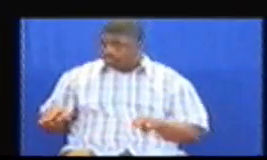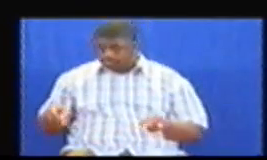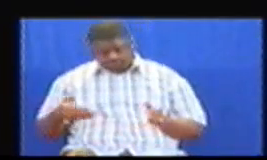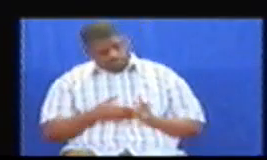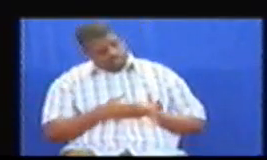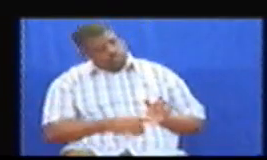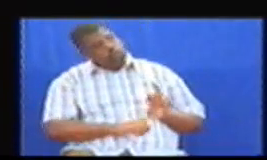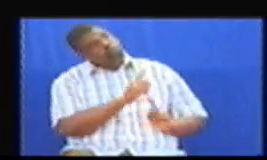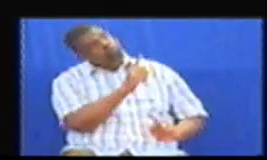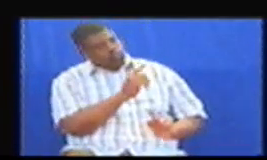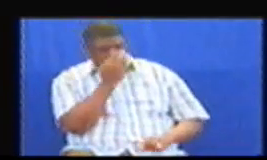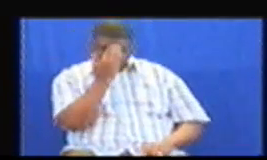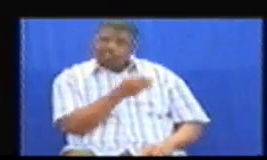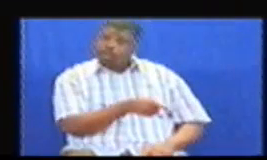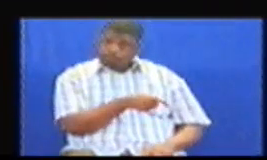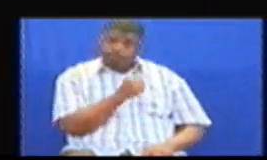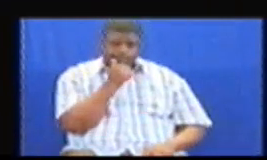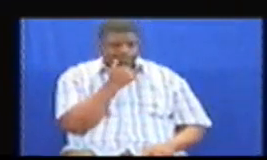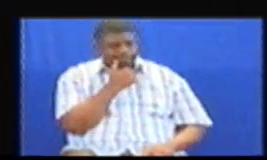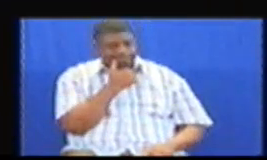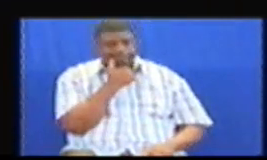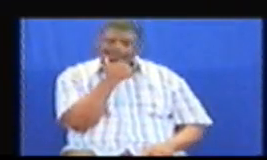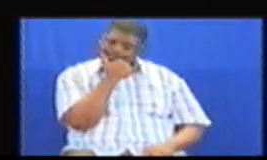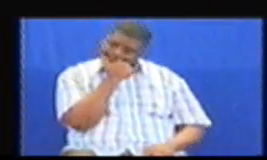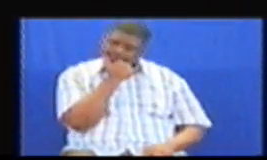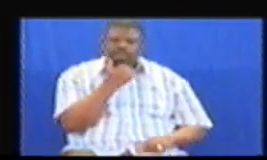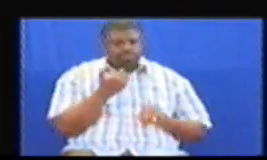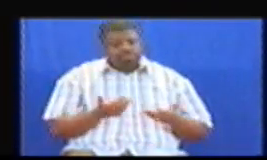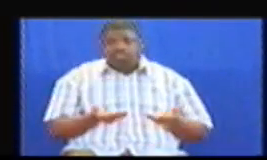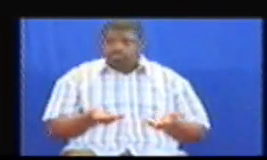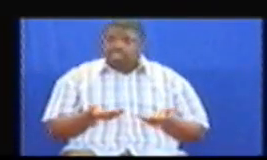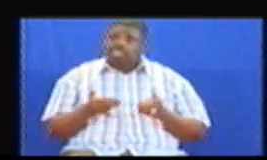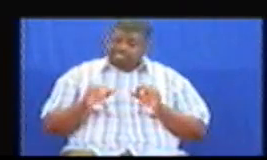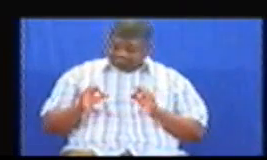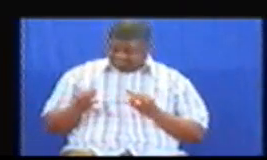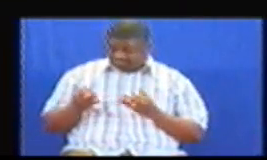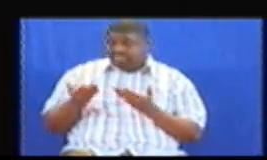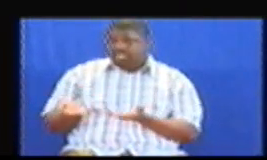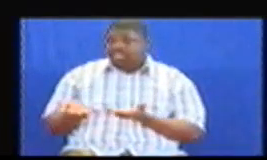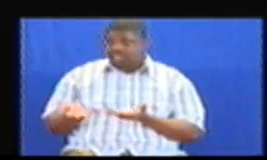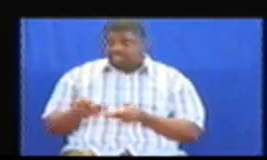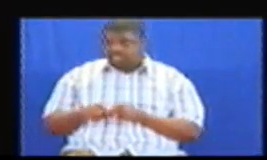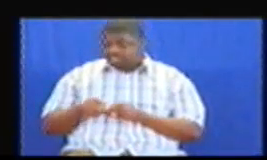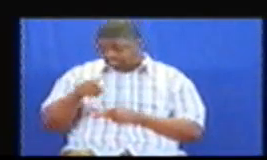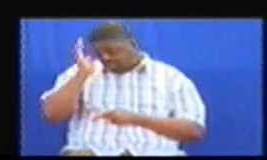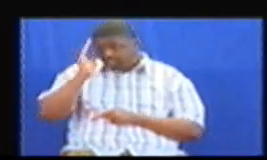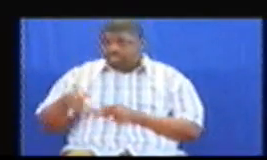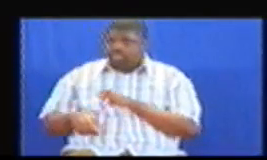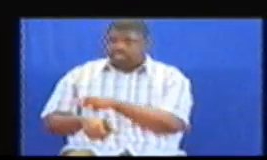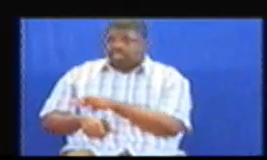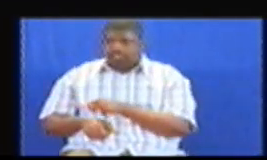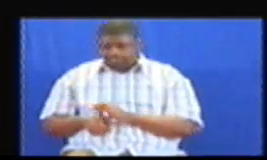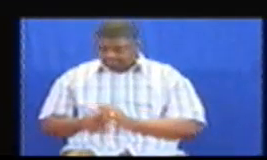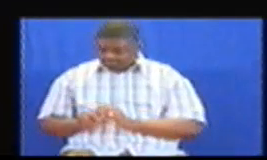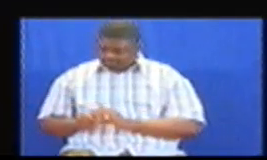juu, tuweze kujua ni kwa namna gani sasa mahakama na kwa namna gani sasa serikali itaweka fungu